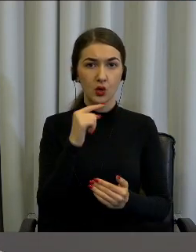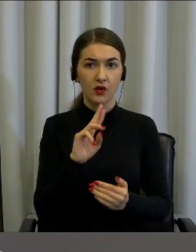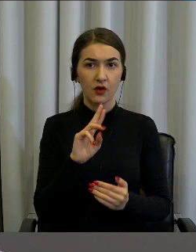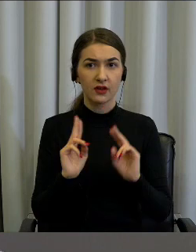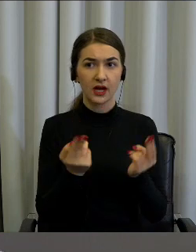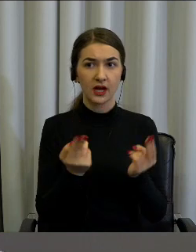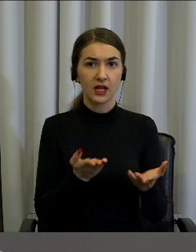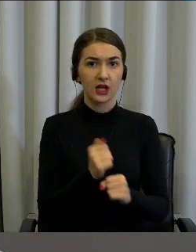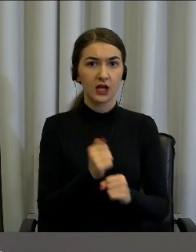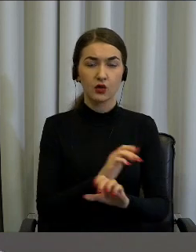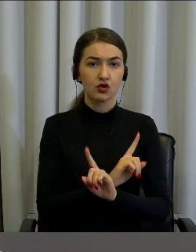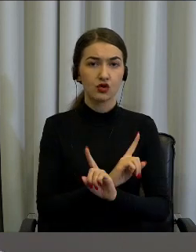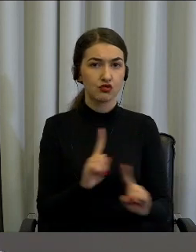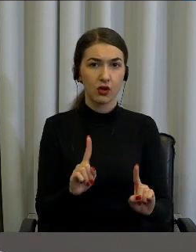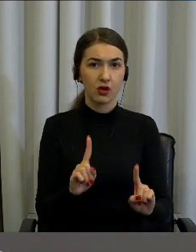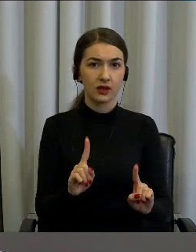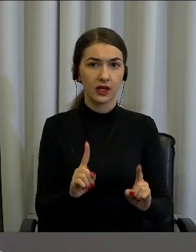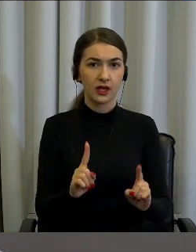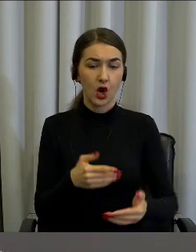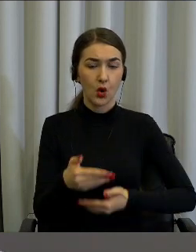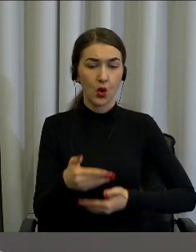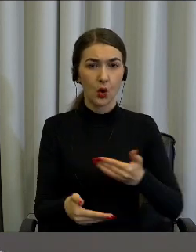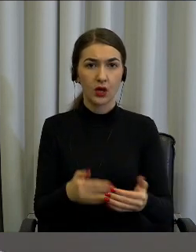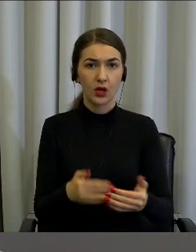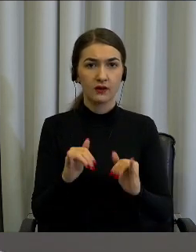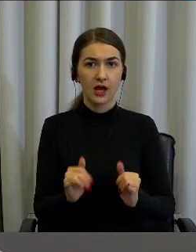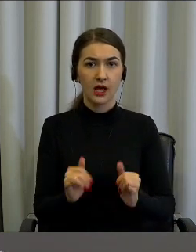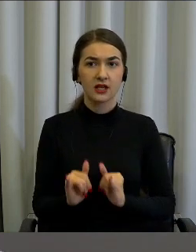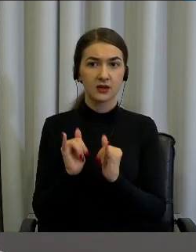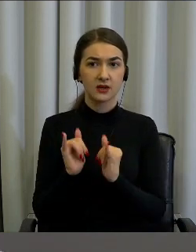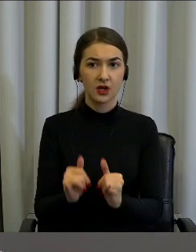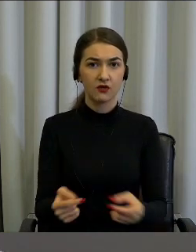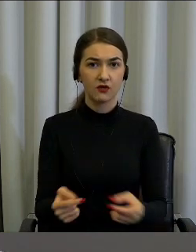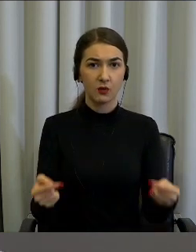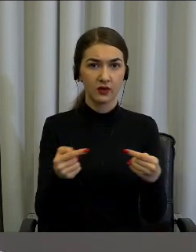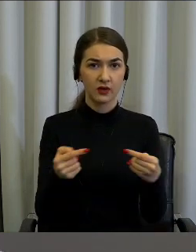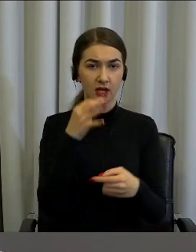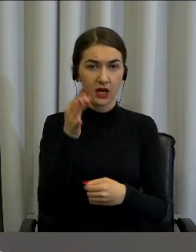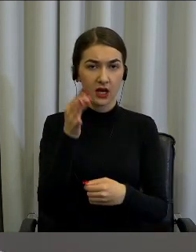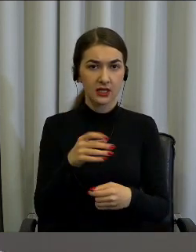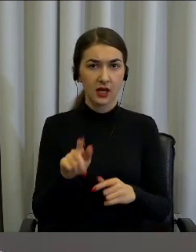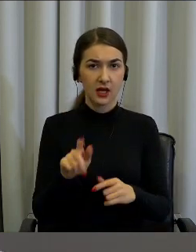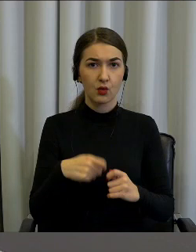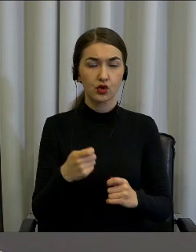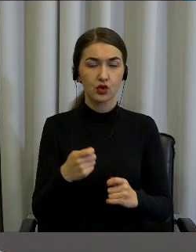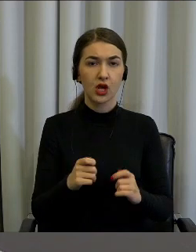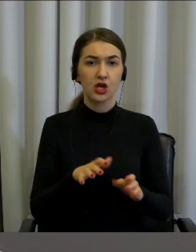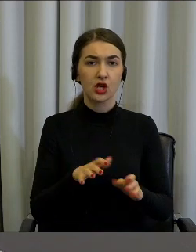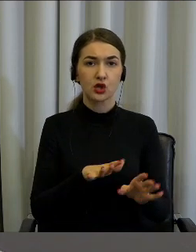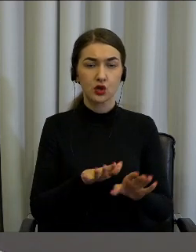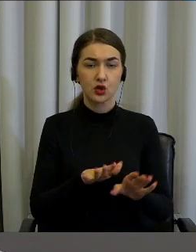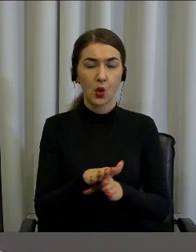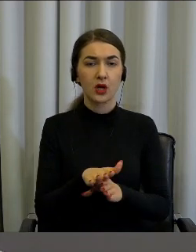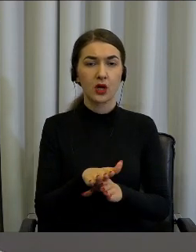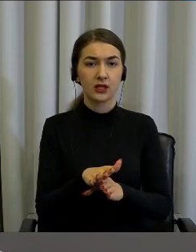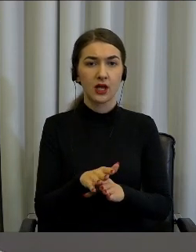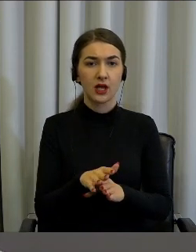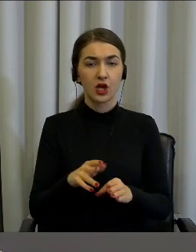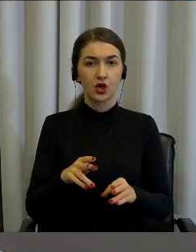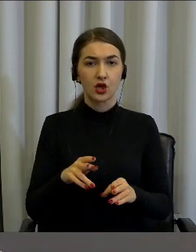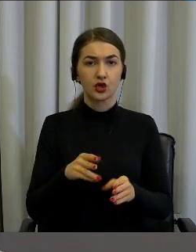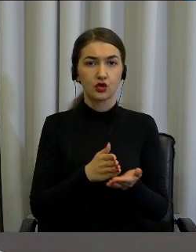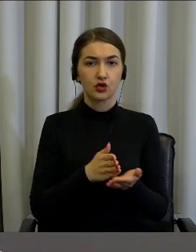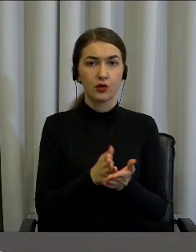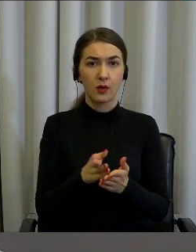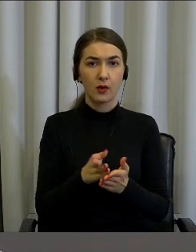зробила жодних помітних кроків для забезпечення відповідальності за порушення скоєнь її власними службами безпеки